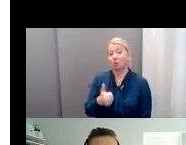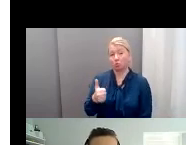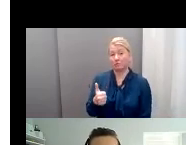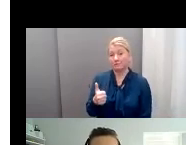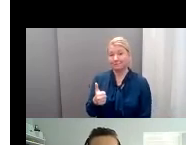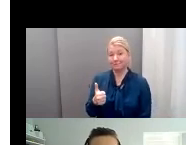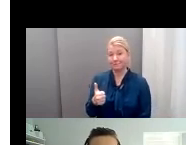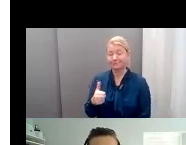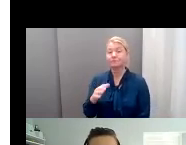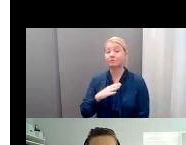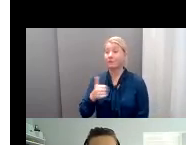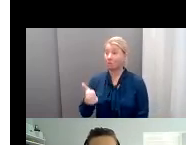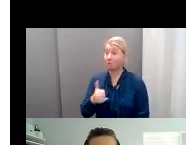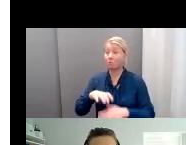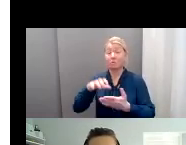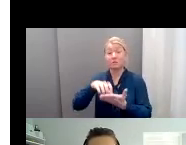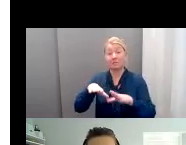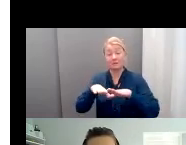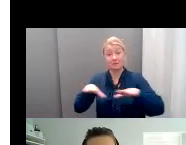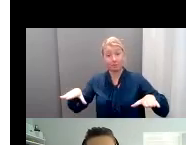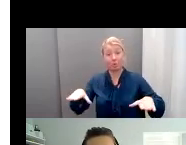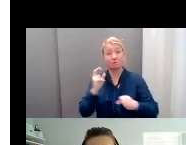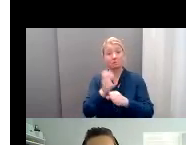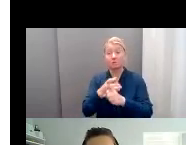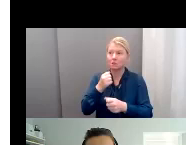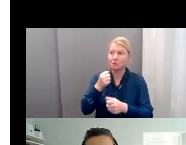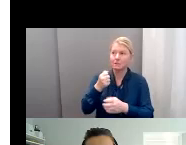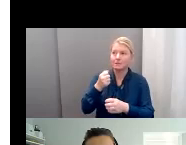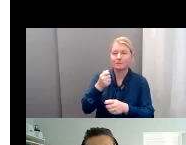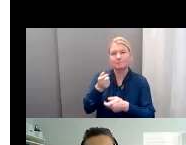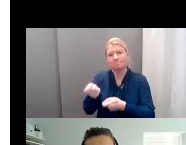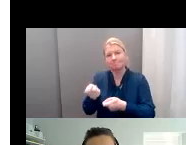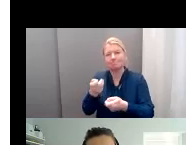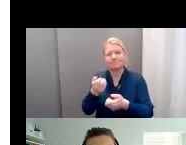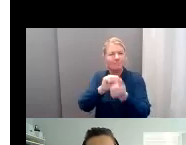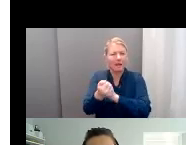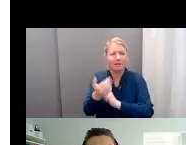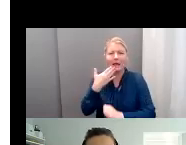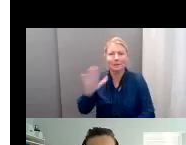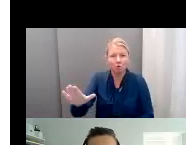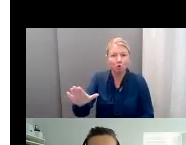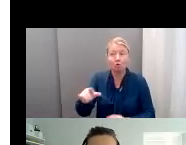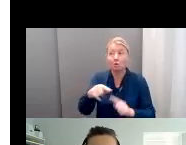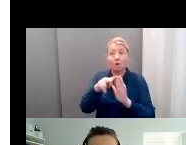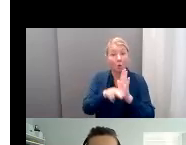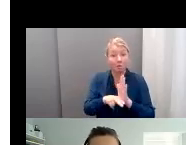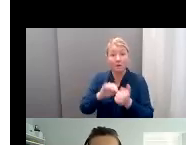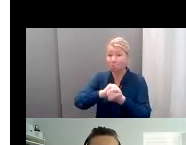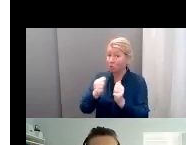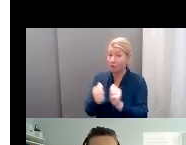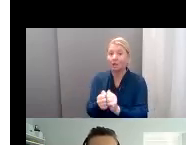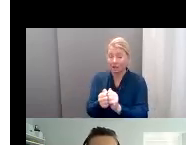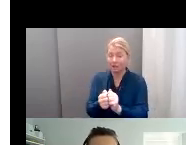Vi har behov på samhällsnivå att förändra attityder, normer och politik för att ge